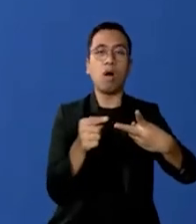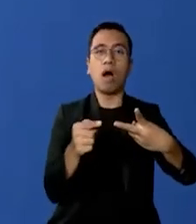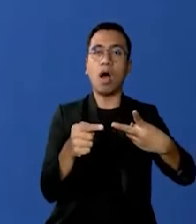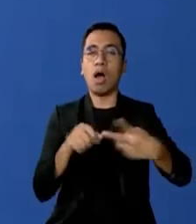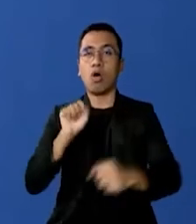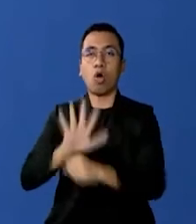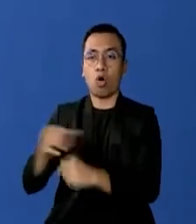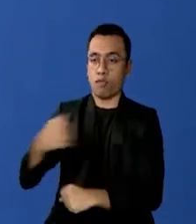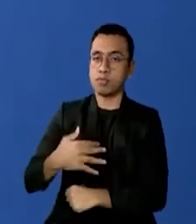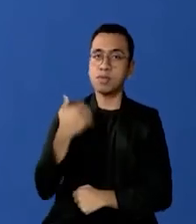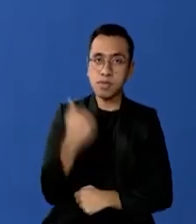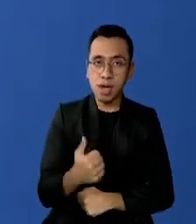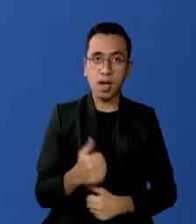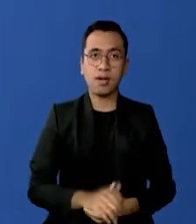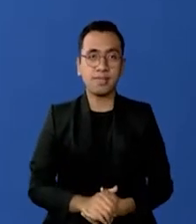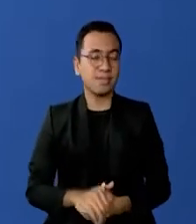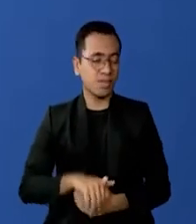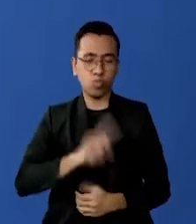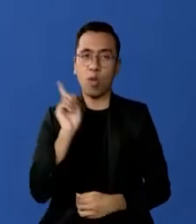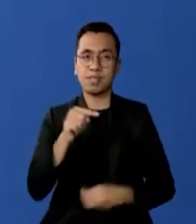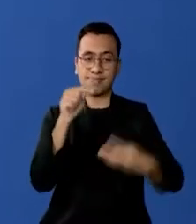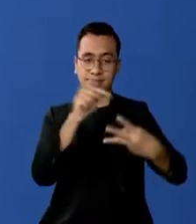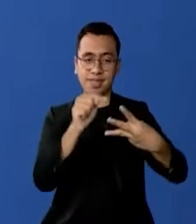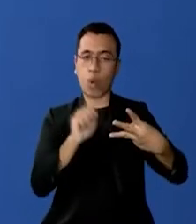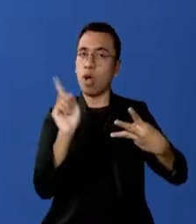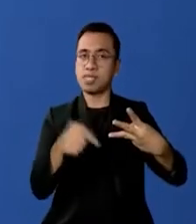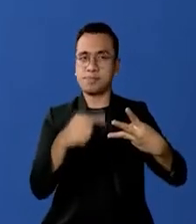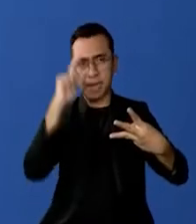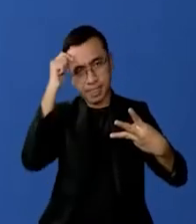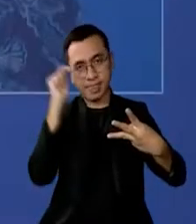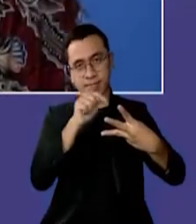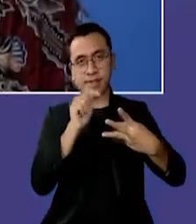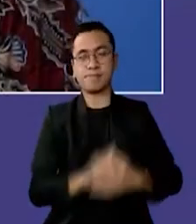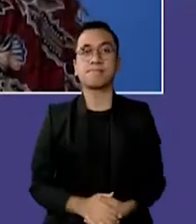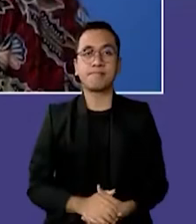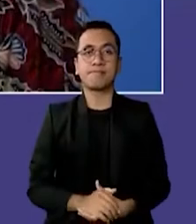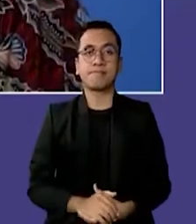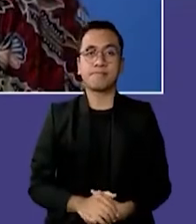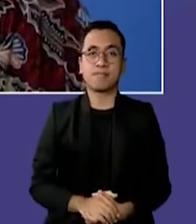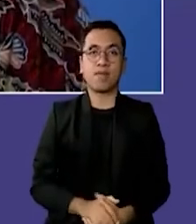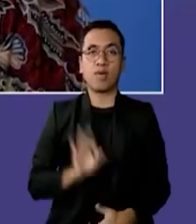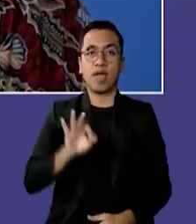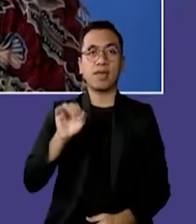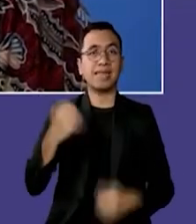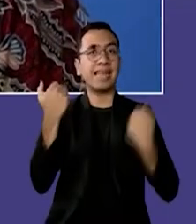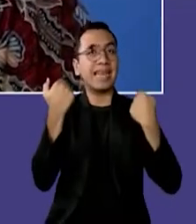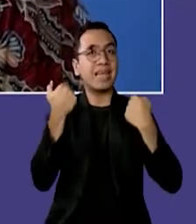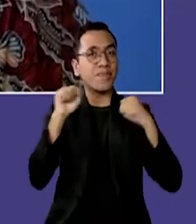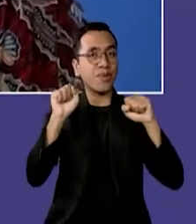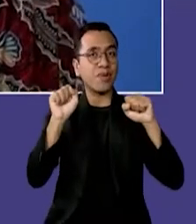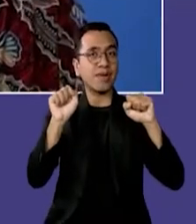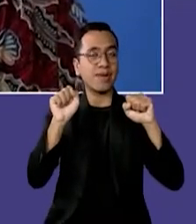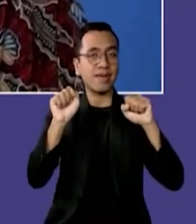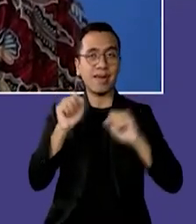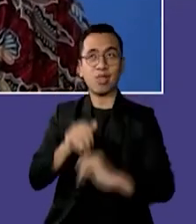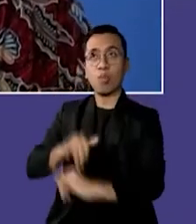semuanya ini harus dilakukannya fathuroya bekuk Nah ini kan kita udah memasuki libur akhir Kurnia pergantian tahun